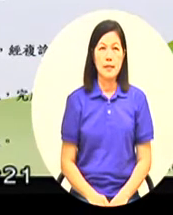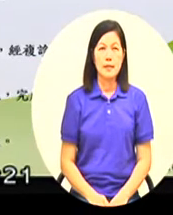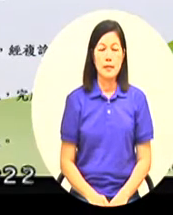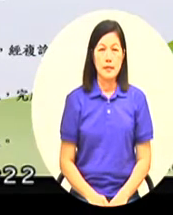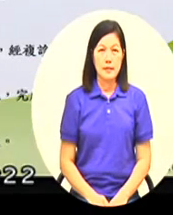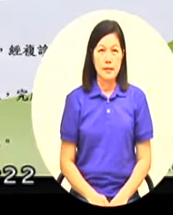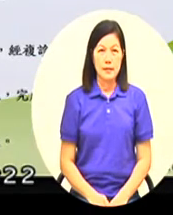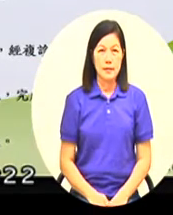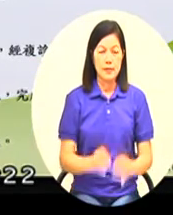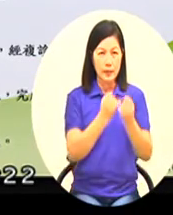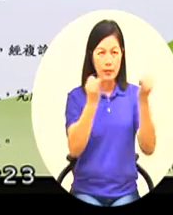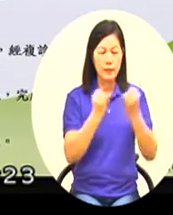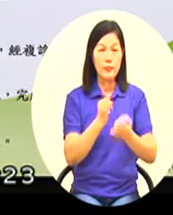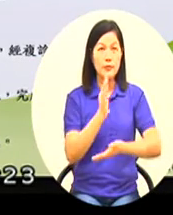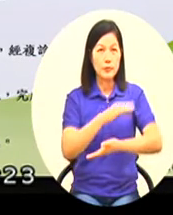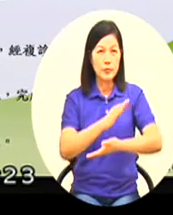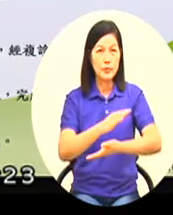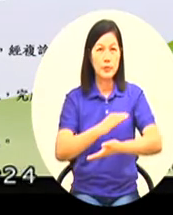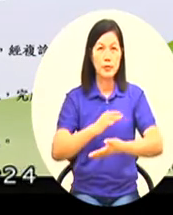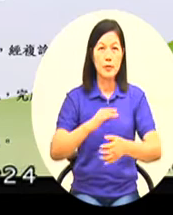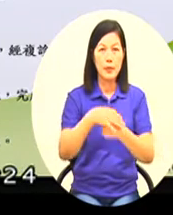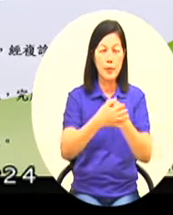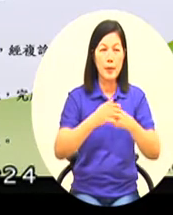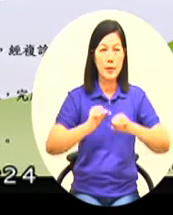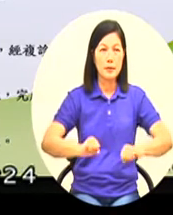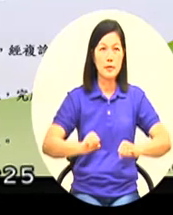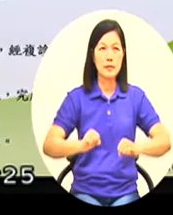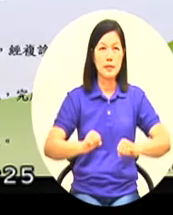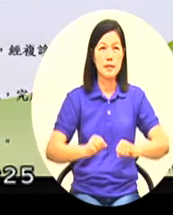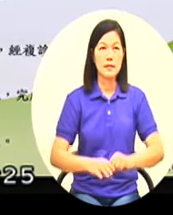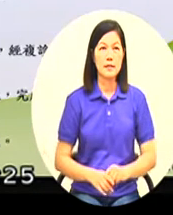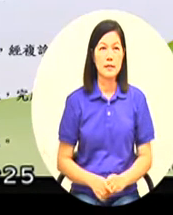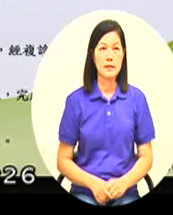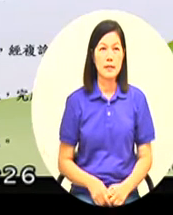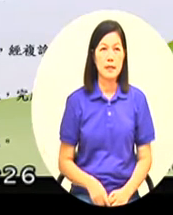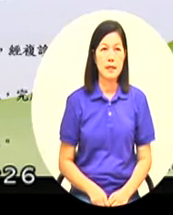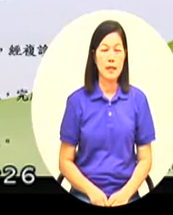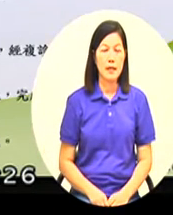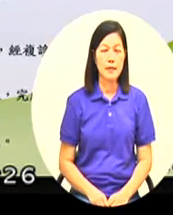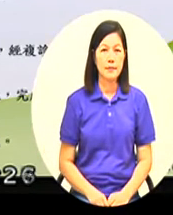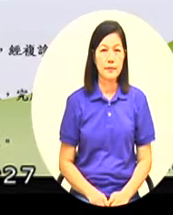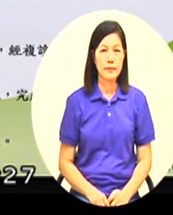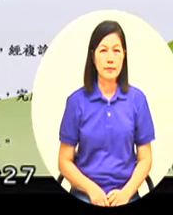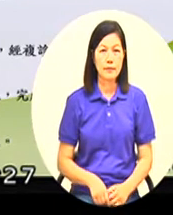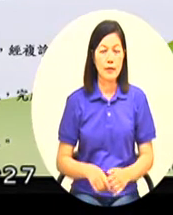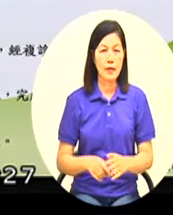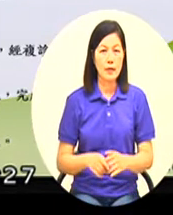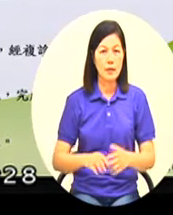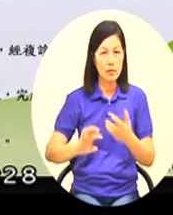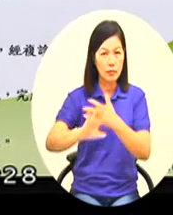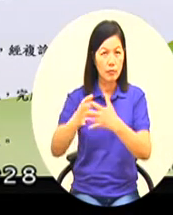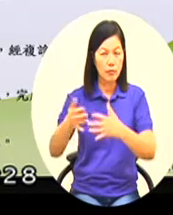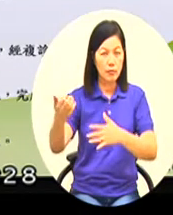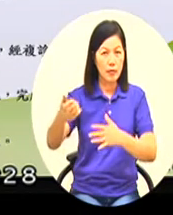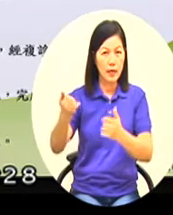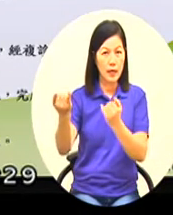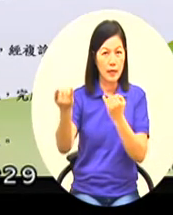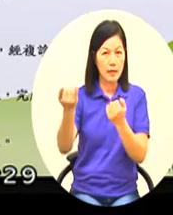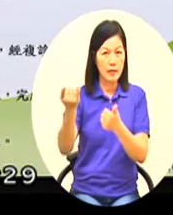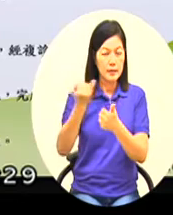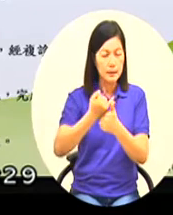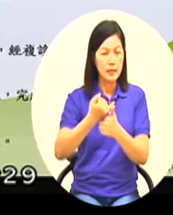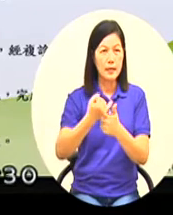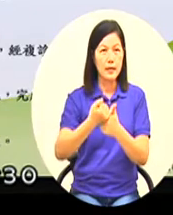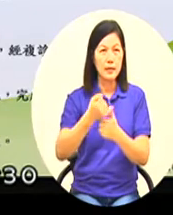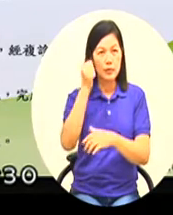局新增的是有关于新住民的生育保健服务，那提供有关于没有全民健保的